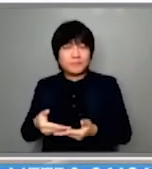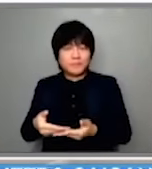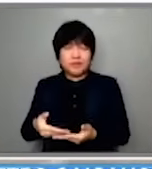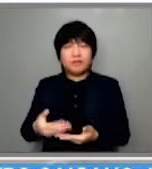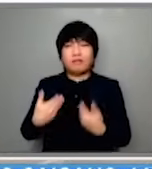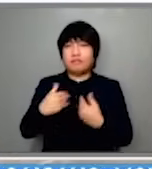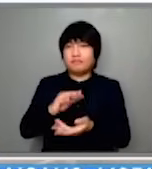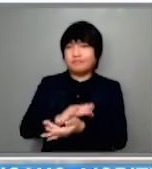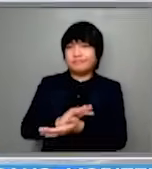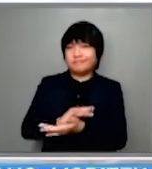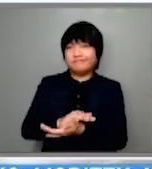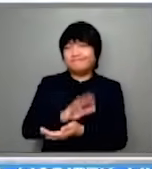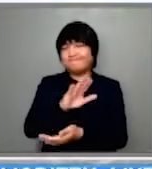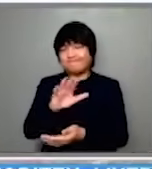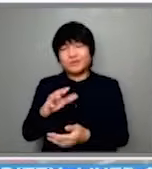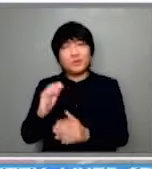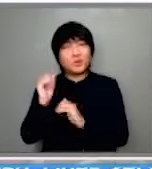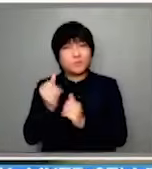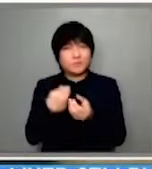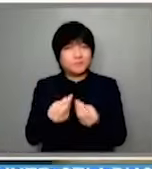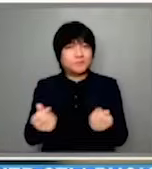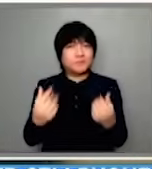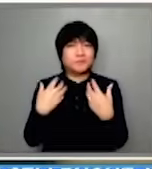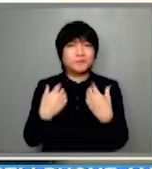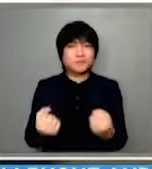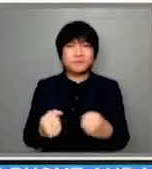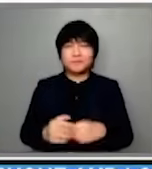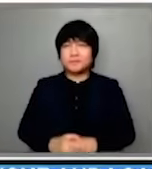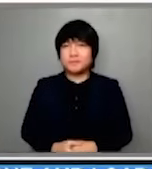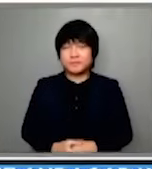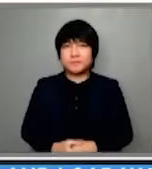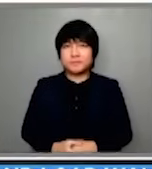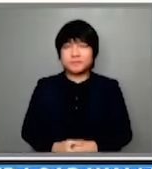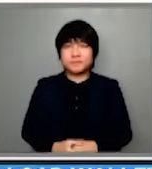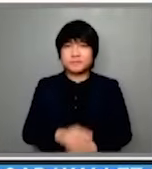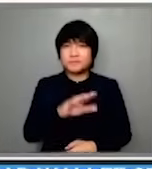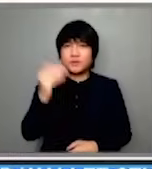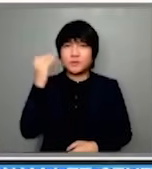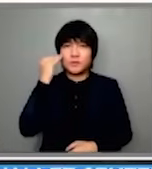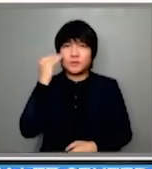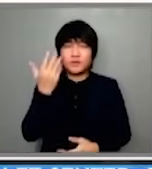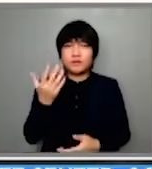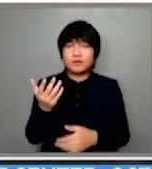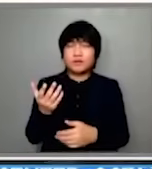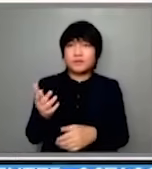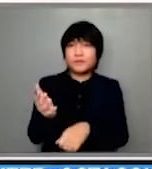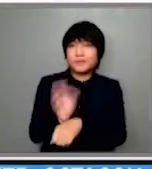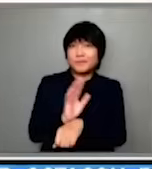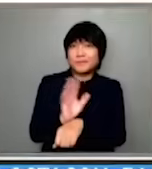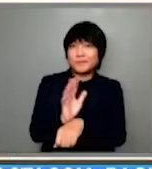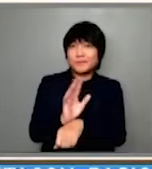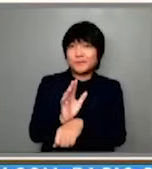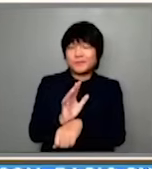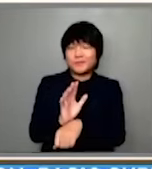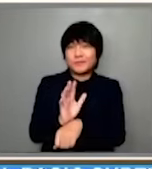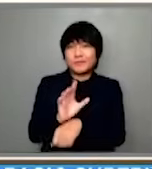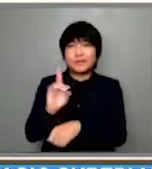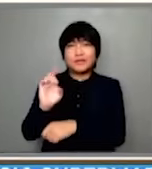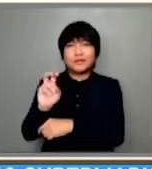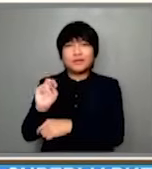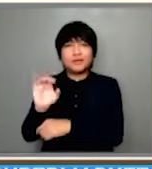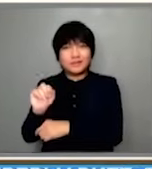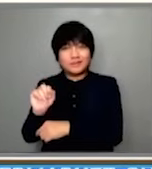Dylan! Samantala, patuloy ang extraordinary story sa pinagbibidahang serye ni Dennis na Love